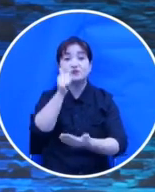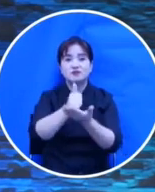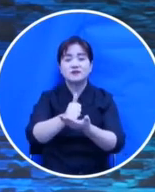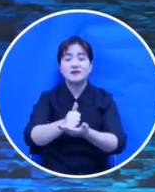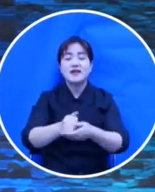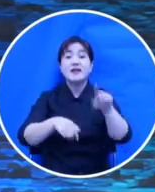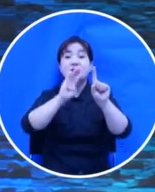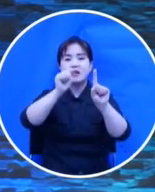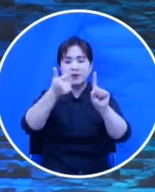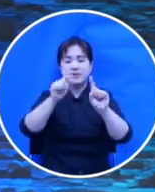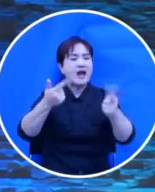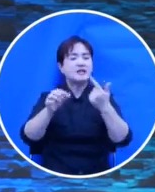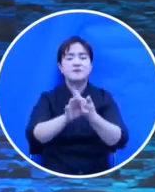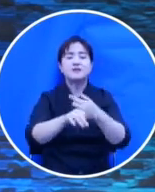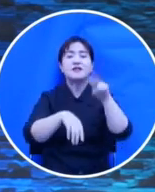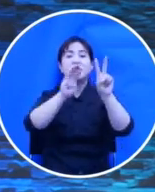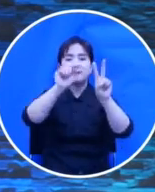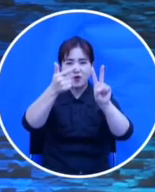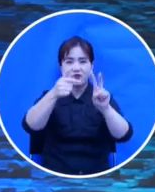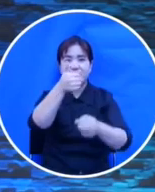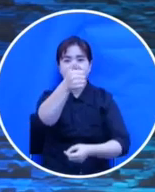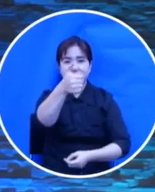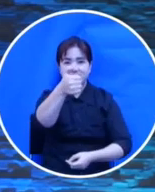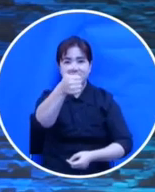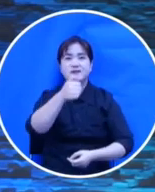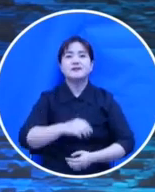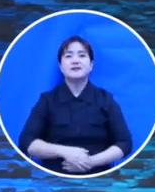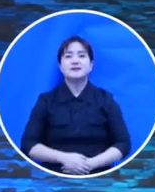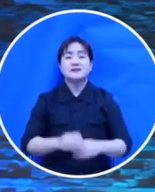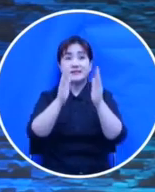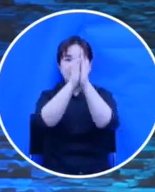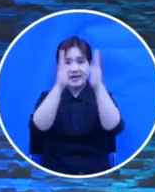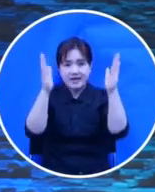이 반대는 2번을 눌러주십시오. 시작.